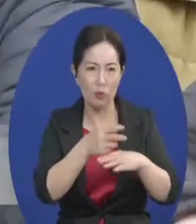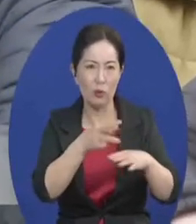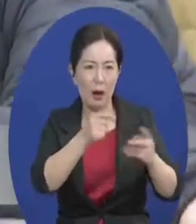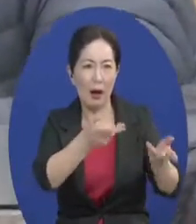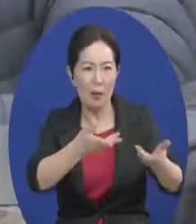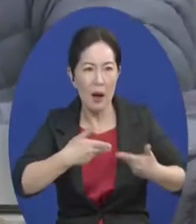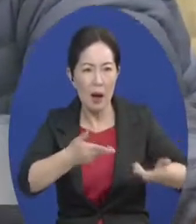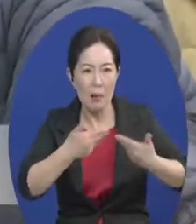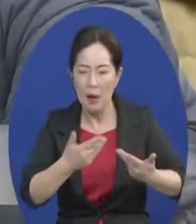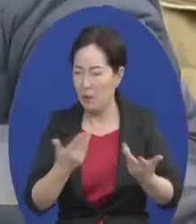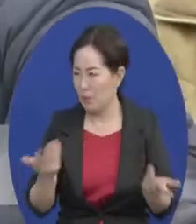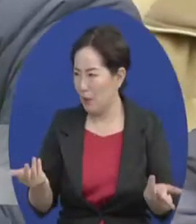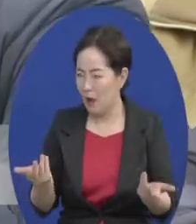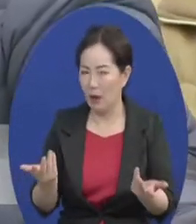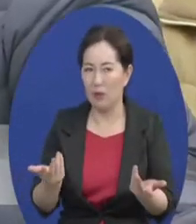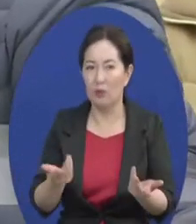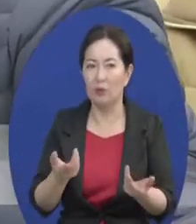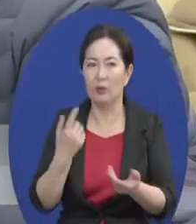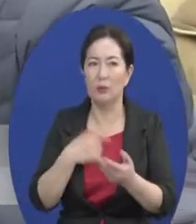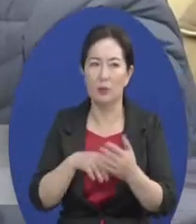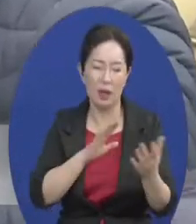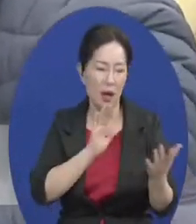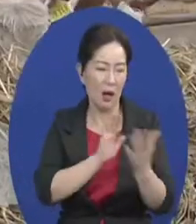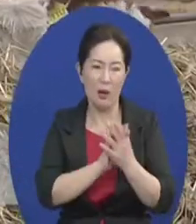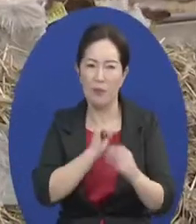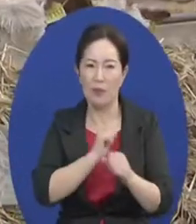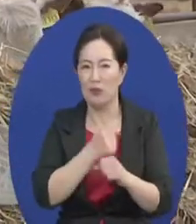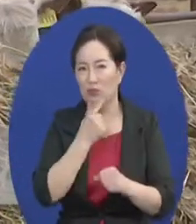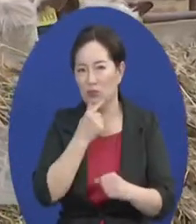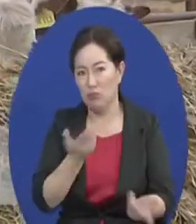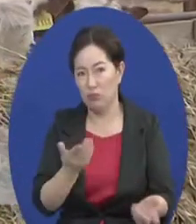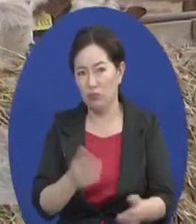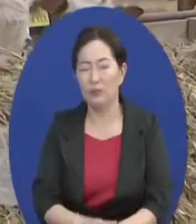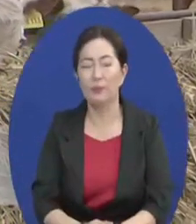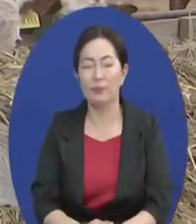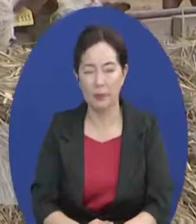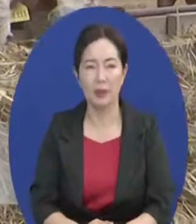нөх ханган нийлүүлэлт нь байдгүй учраас тэд нар бидэртэй ажиллахгүй байх.